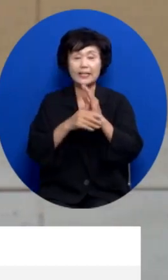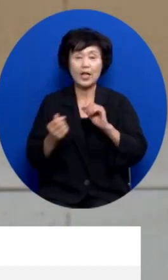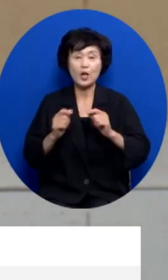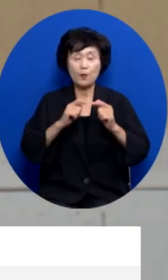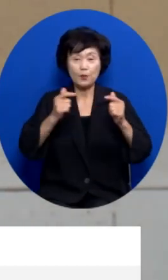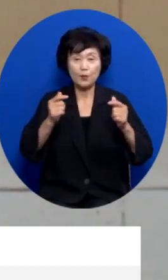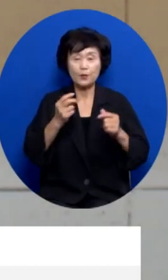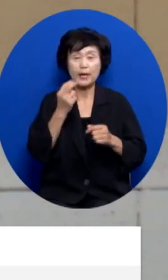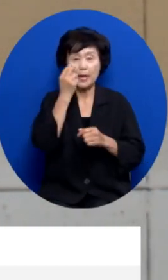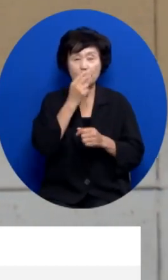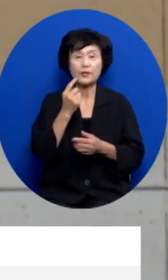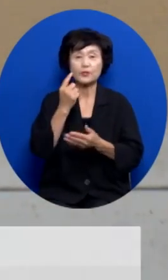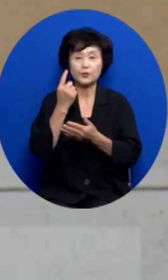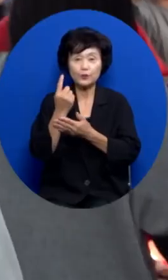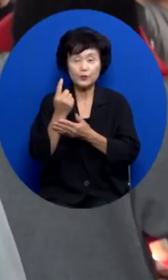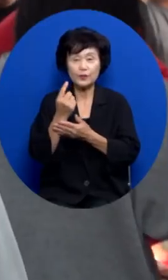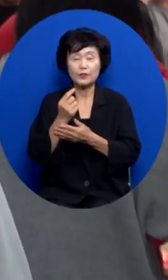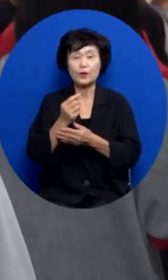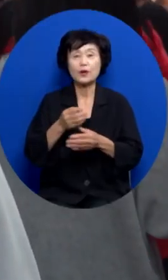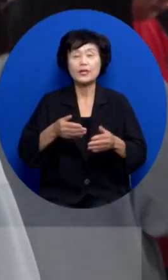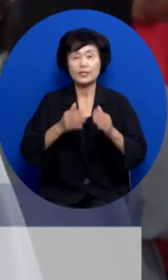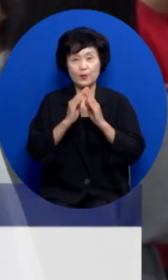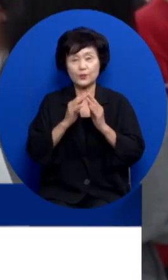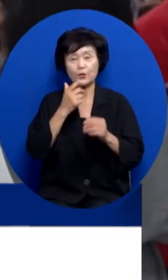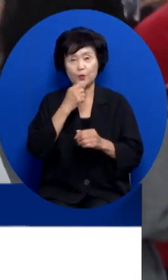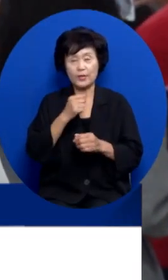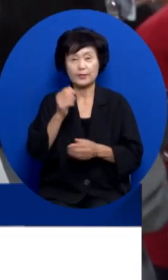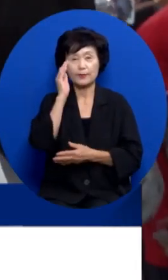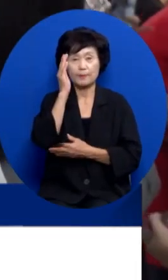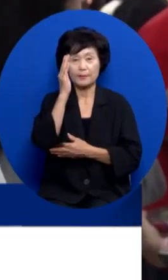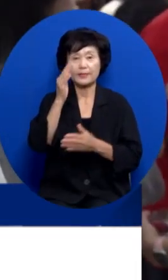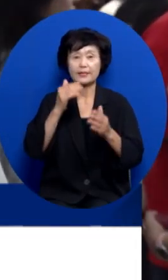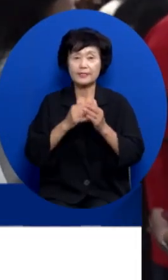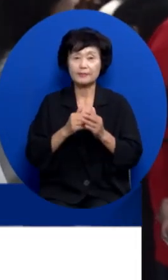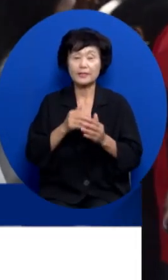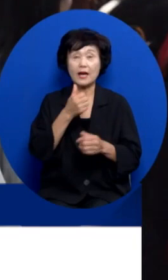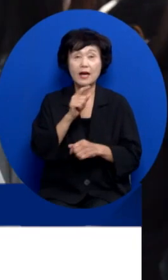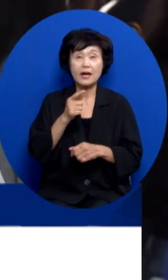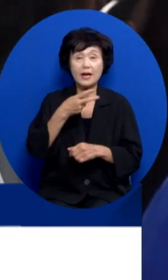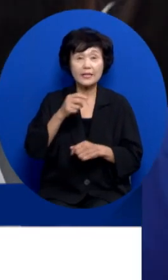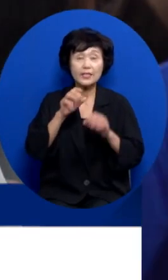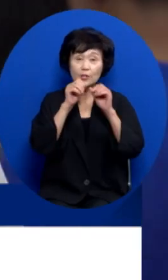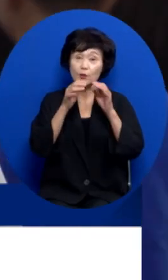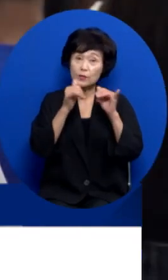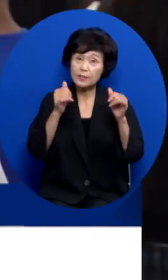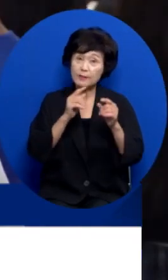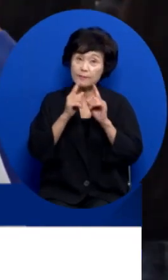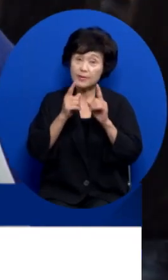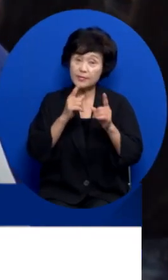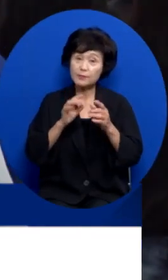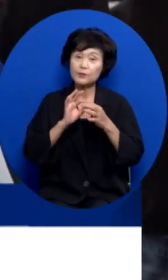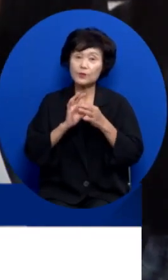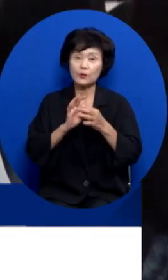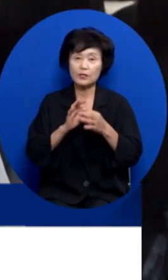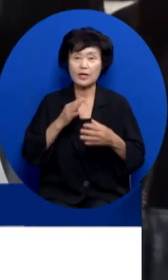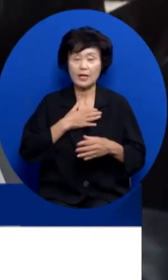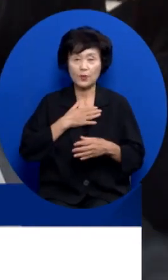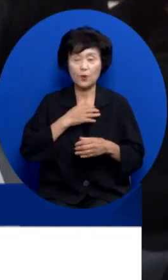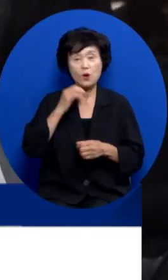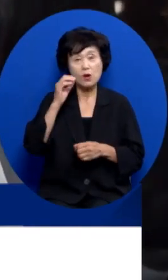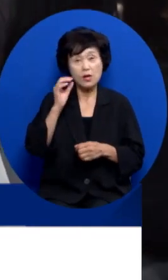세워지길 바란다고 전했습니다. 뭔가 이 하디 선교사님의 이 말씀을 통해서 나도 정말